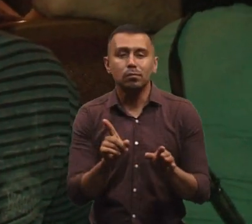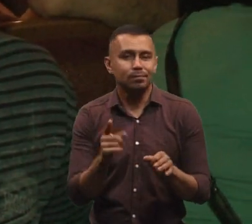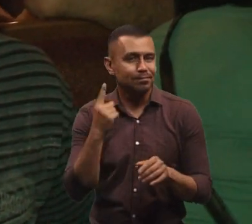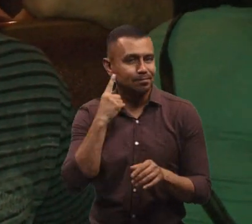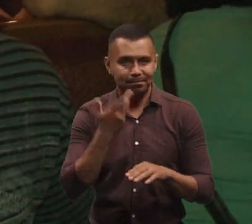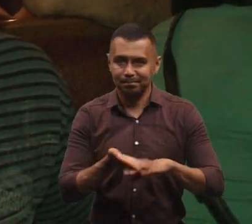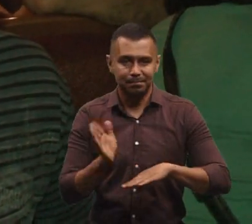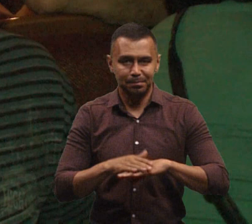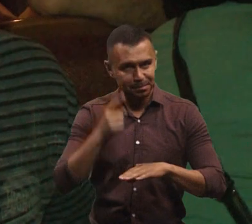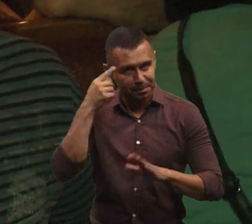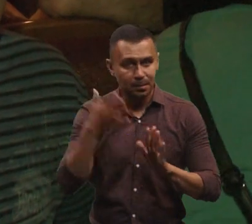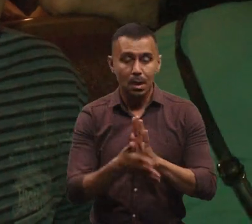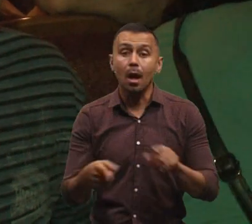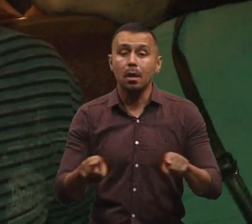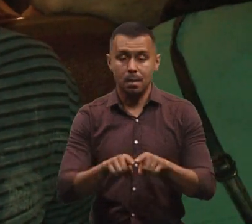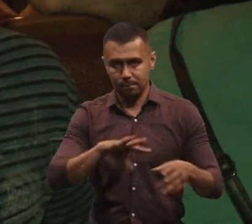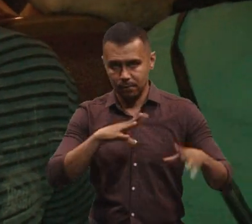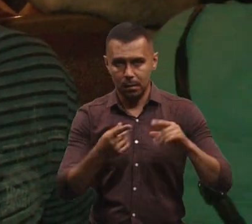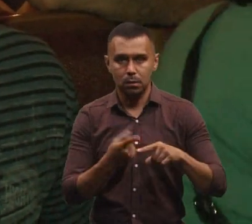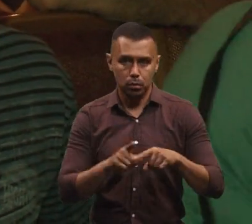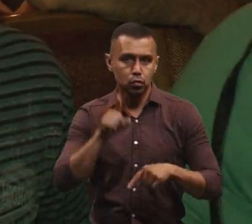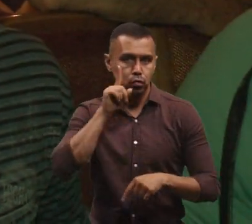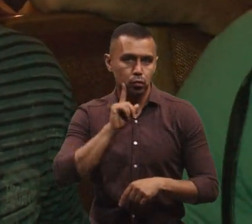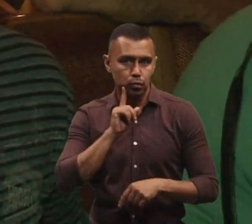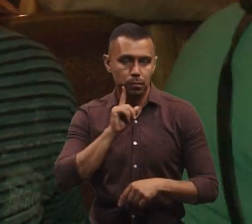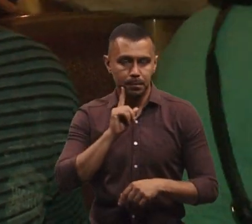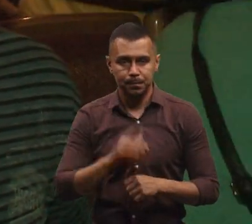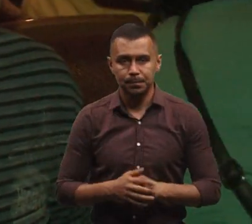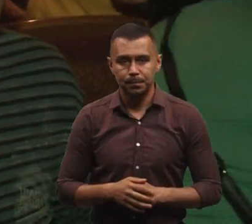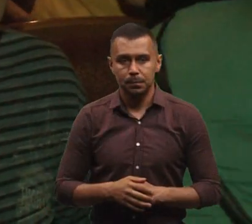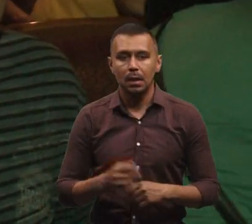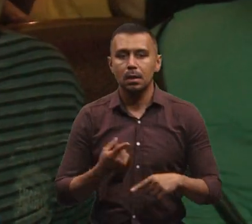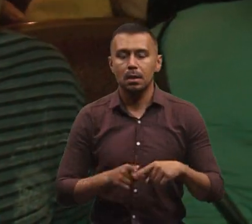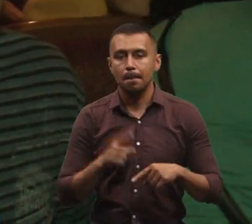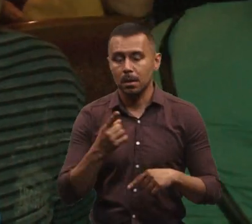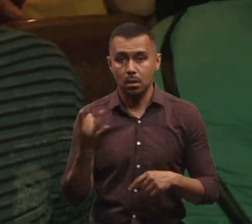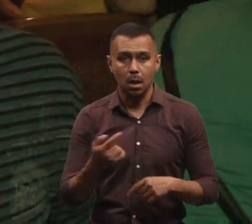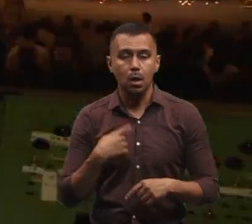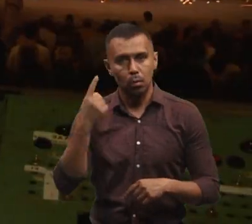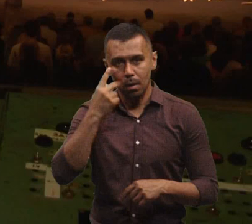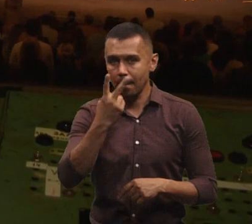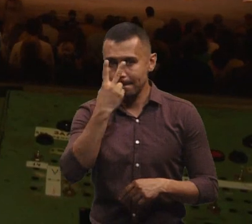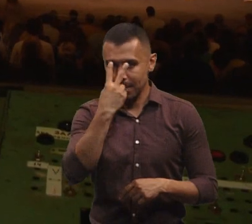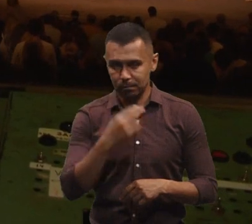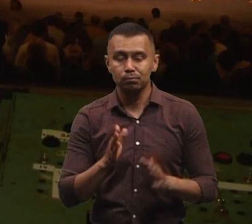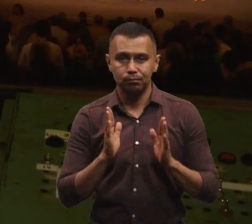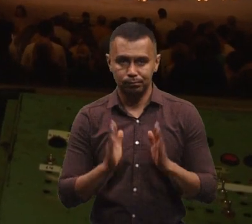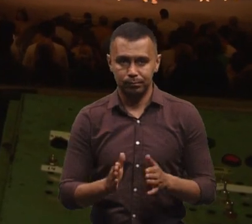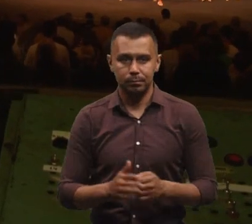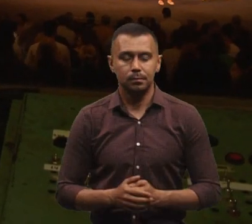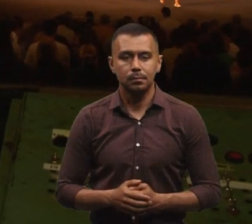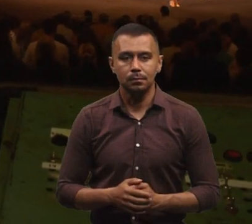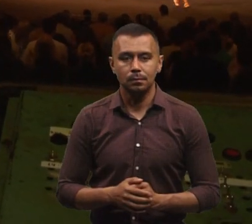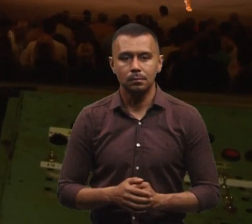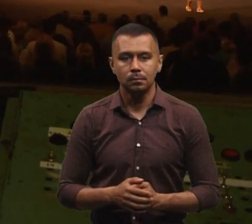чув. А так взагалі це зручно. Ну це перший раз, думаю, привикнемо. Виставу для нас коментував